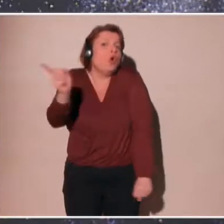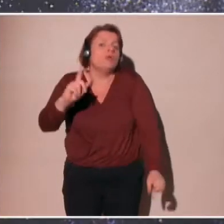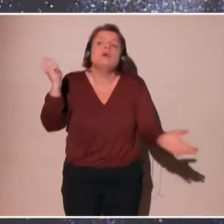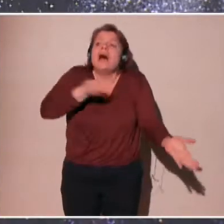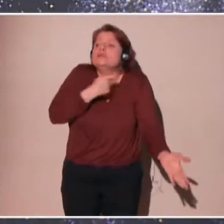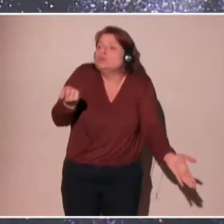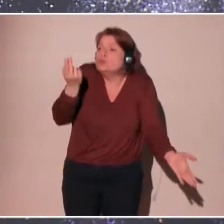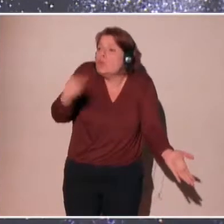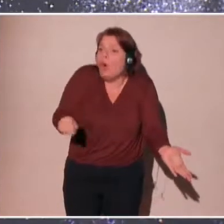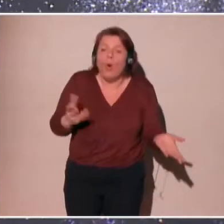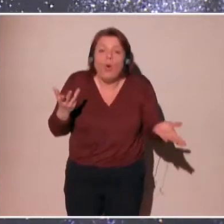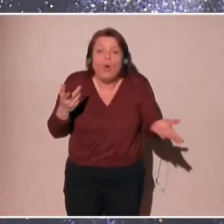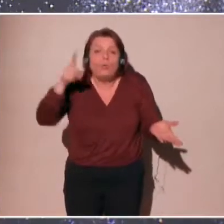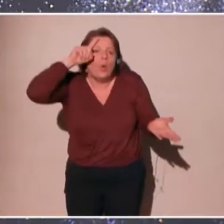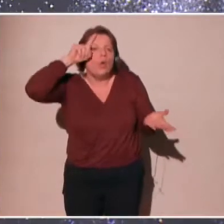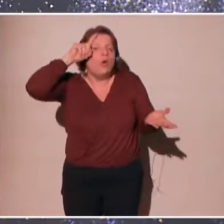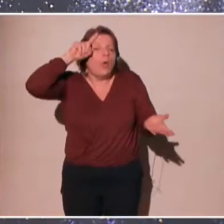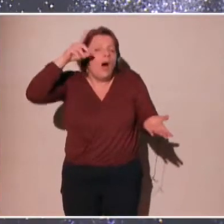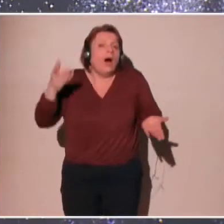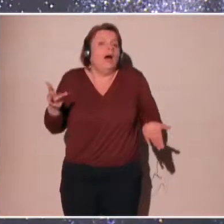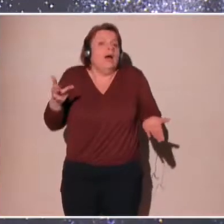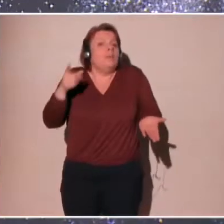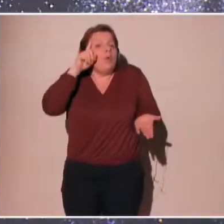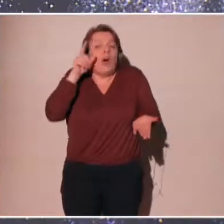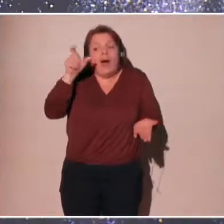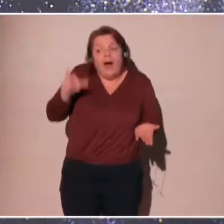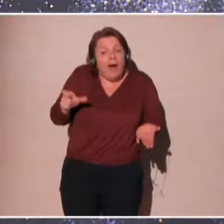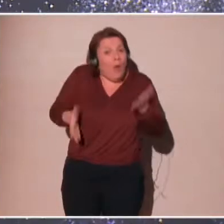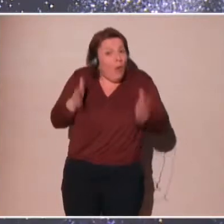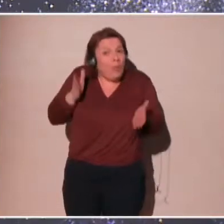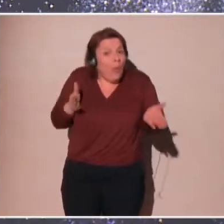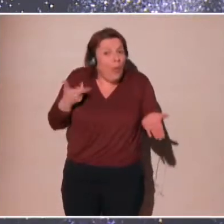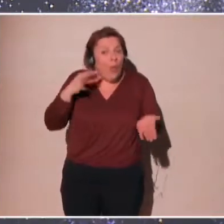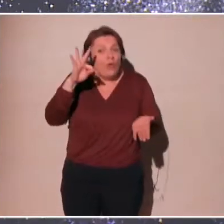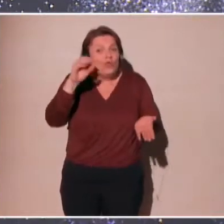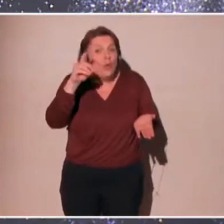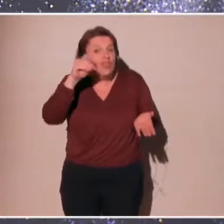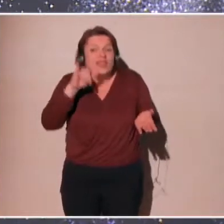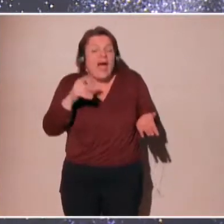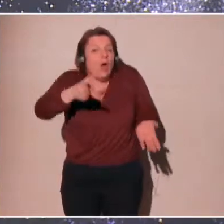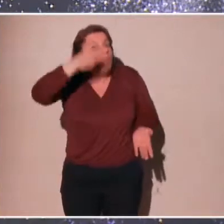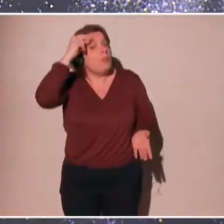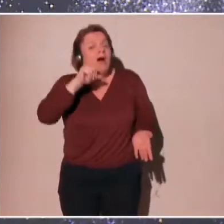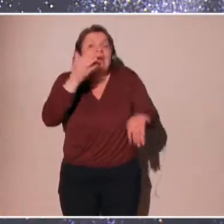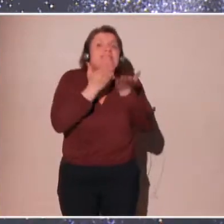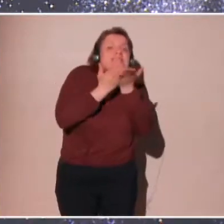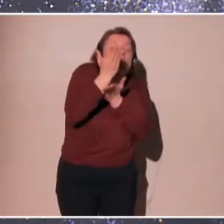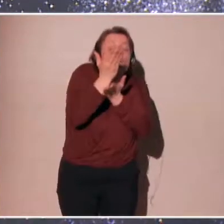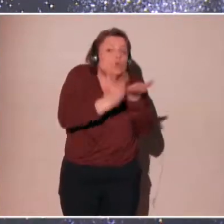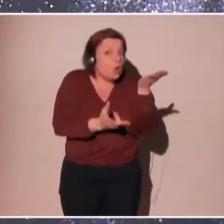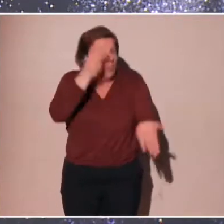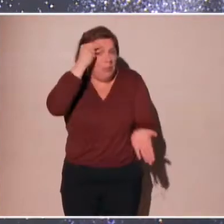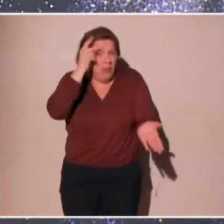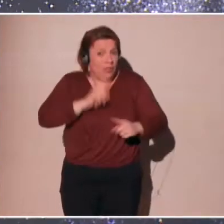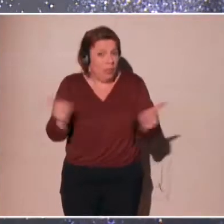non. Et pourquoi? Mais parce que Todai ne comprend rien, ne comprend pas le sens. Permettez-moi de vous